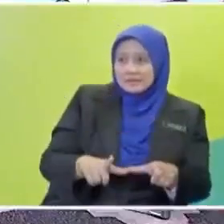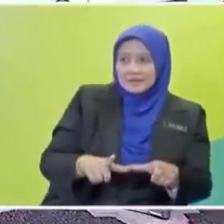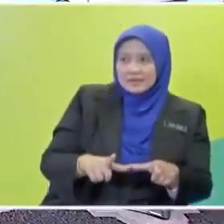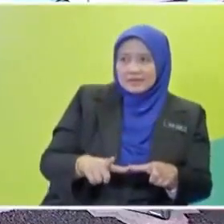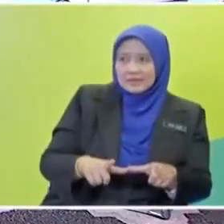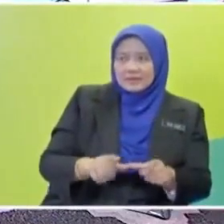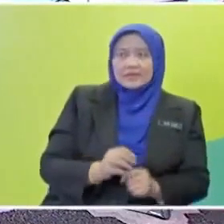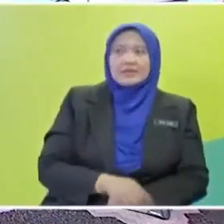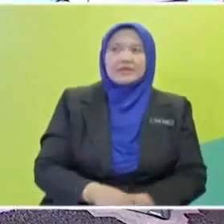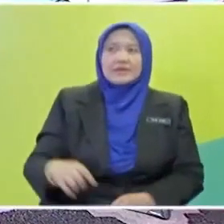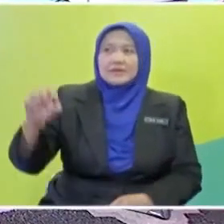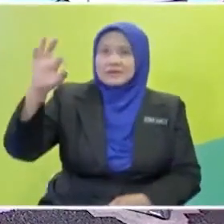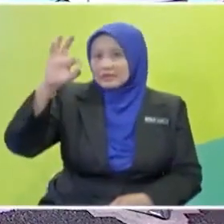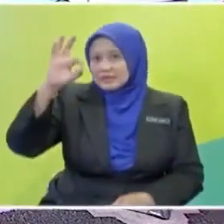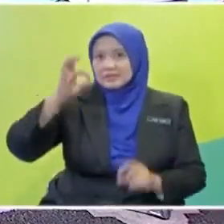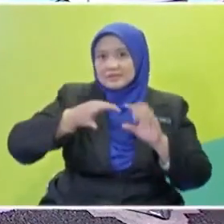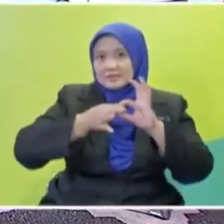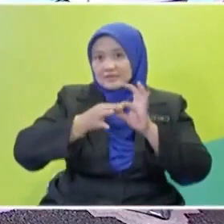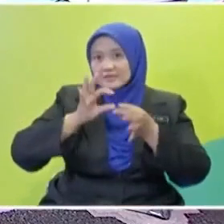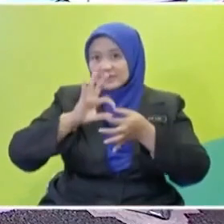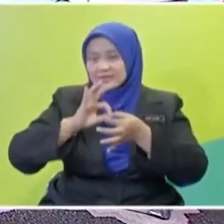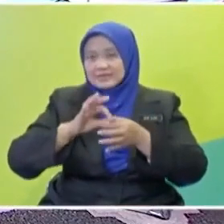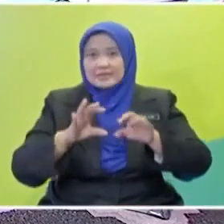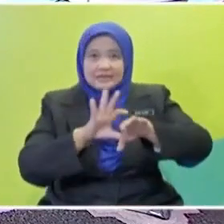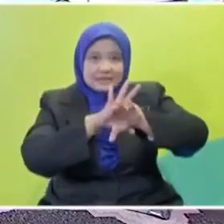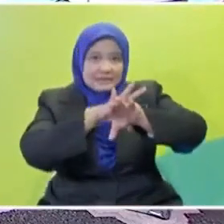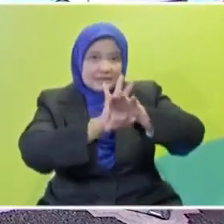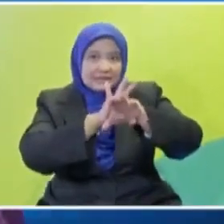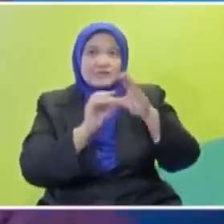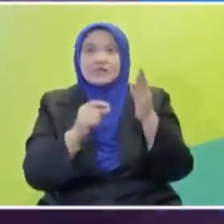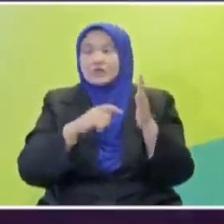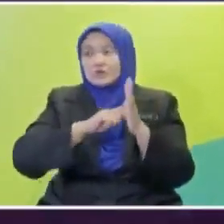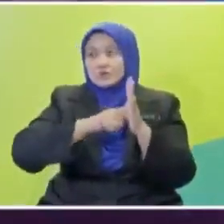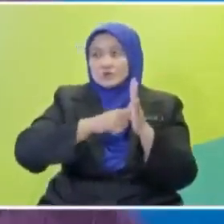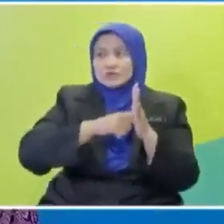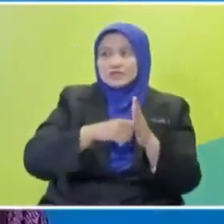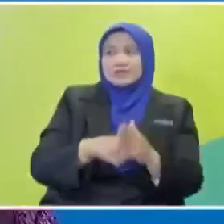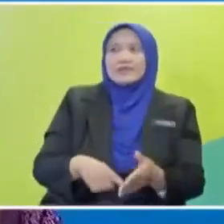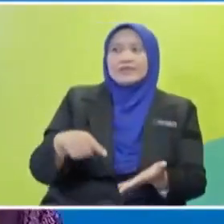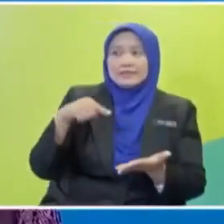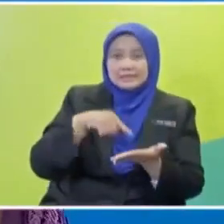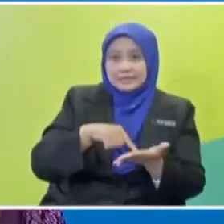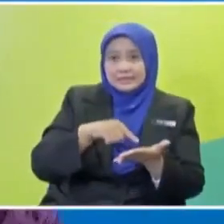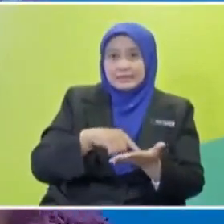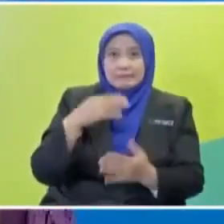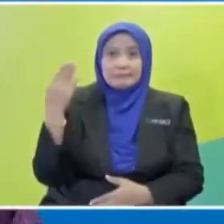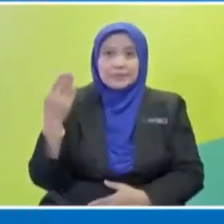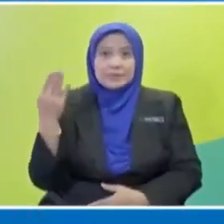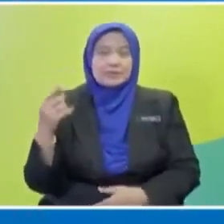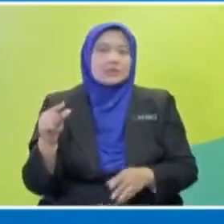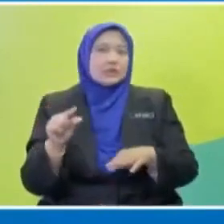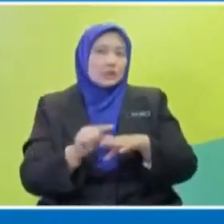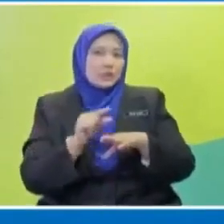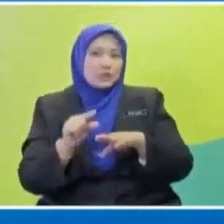lah. Takut ada murid yang tak pernah tengok gelang kunci tu macam mana. Okey, inilah gelang kunci. Okey, kitchen lah yang kita biasa gunakan. Okey, ni gelang